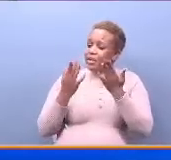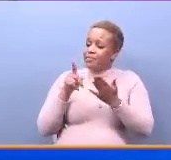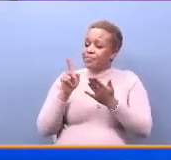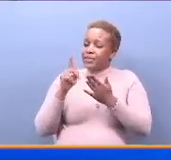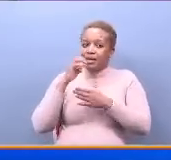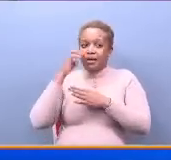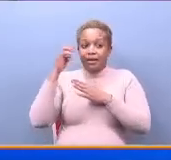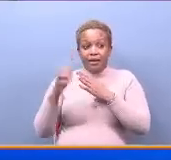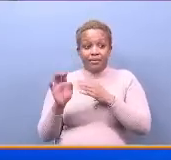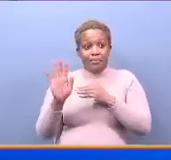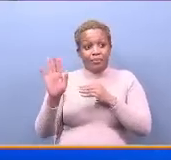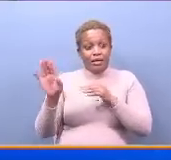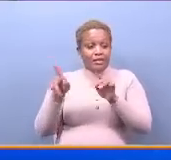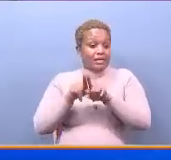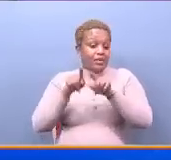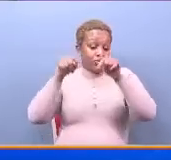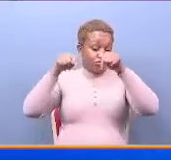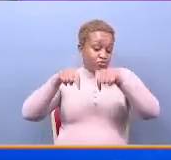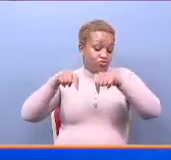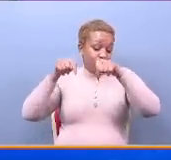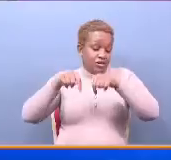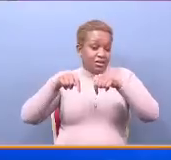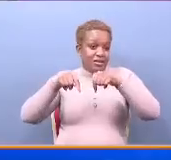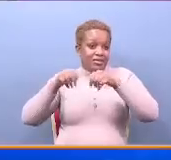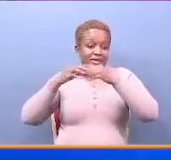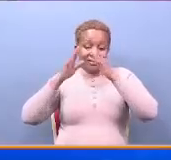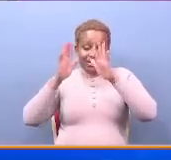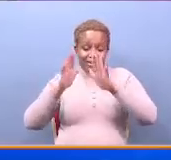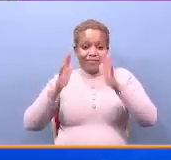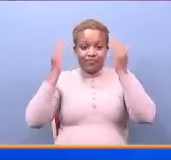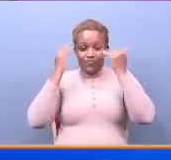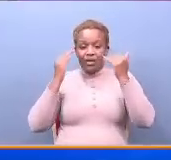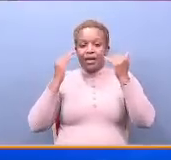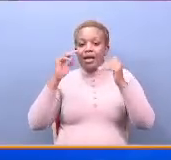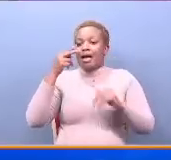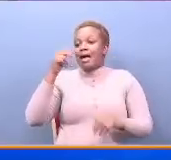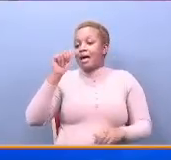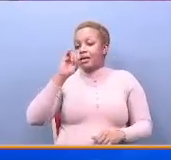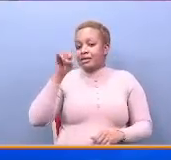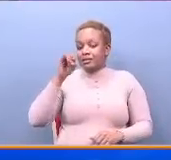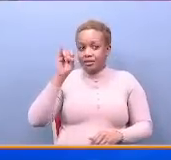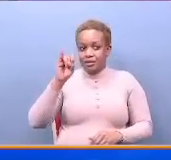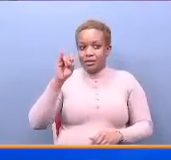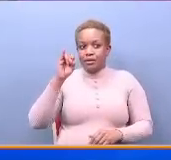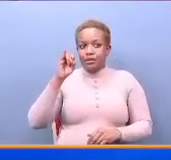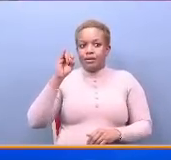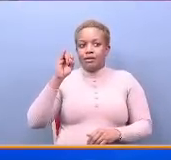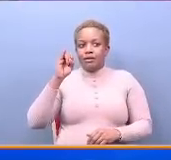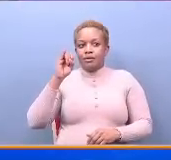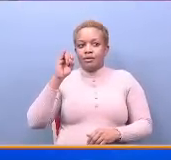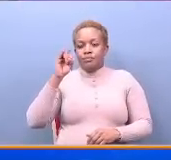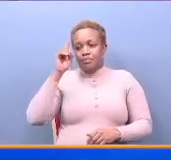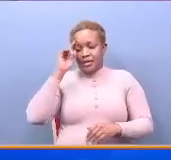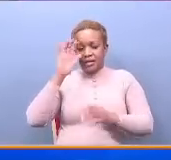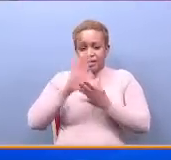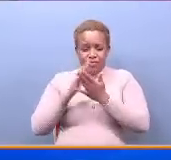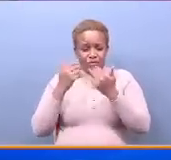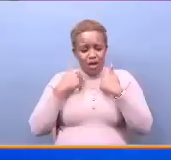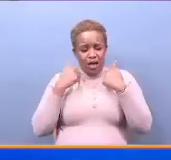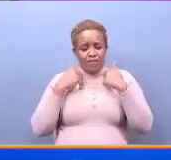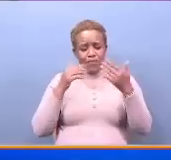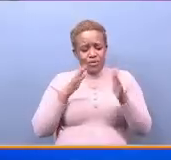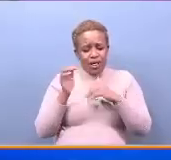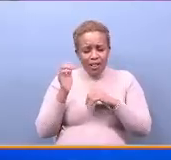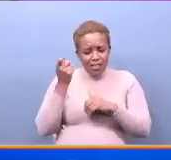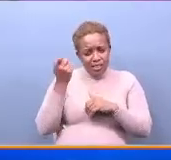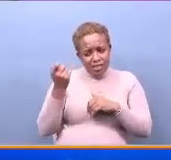leo muendesha mkuu wa mashtaka Anudin Haji anaamini kwamba una nafasi finyu kidogo katika kupenya katika swala